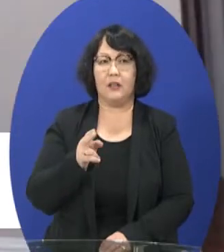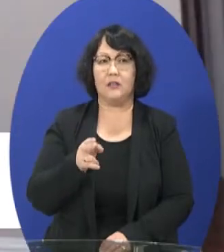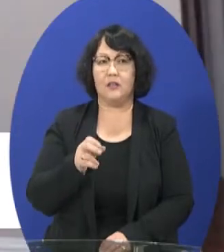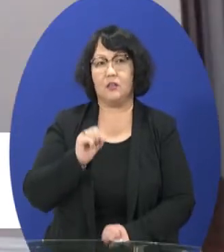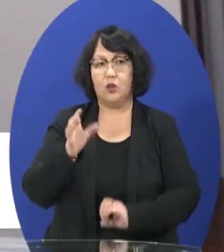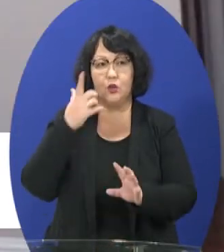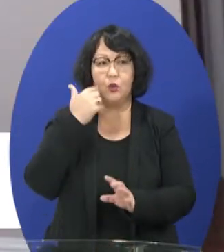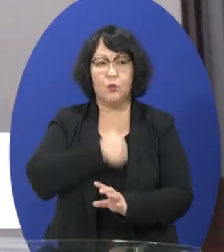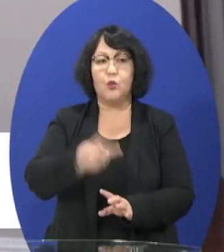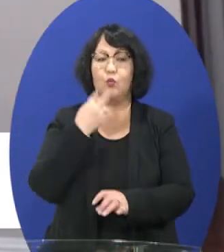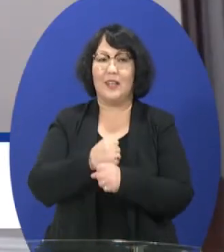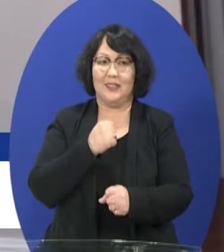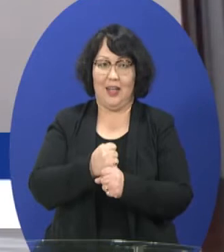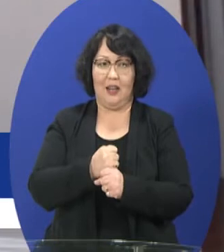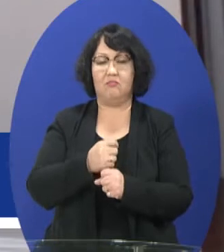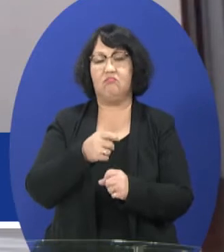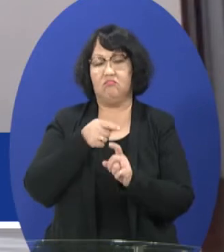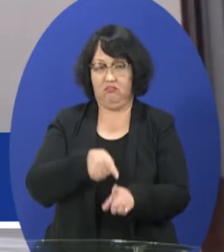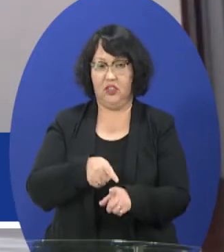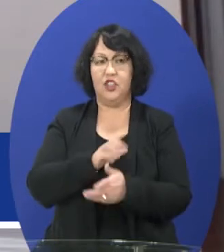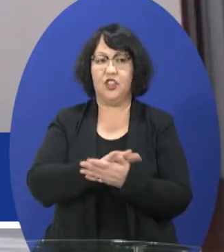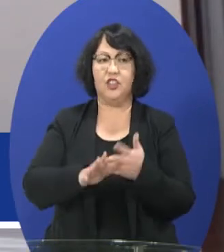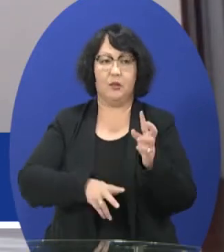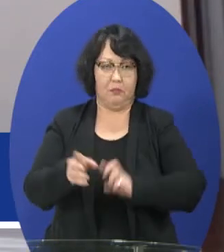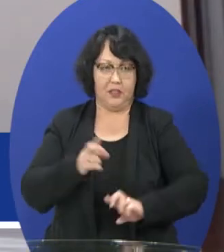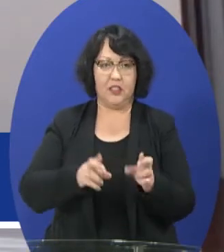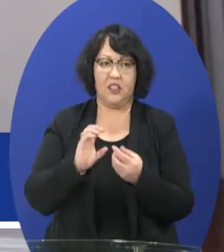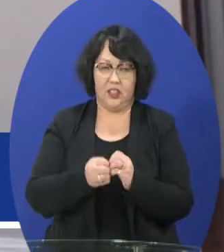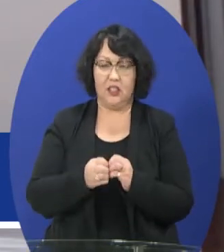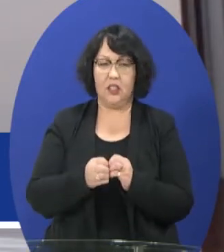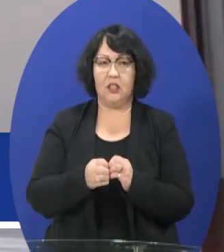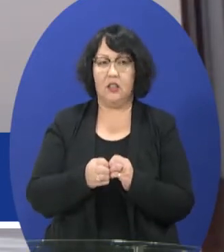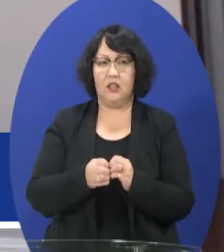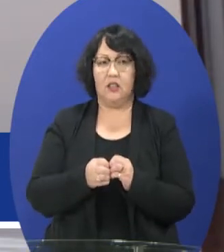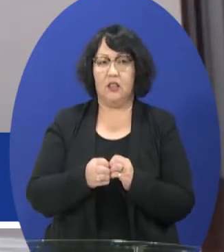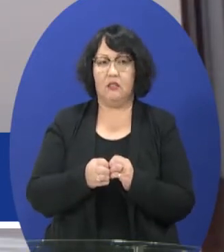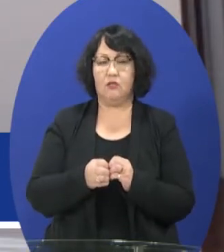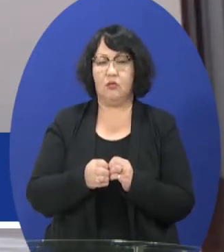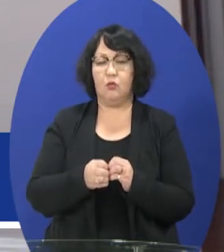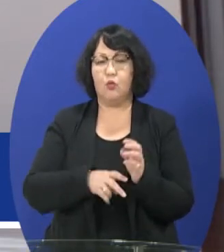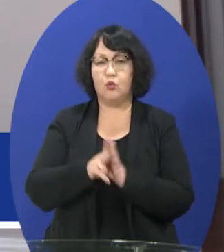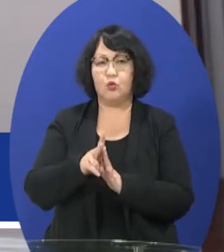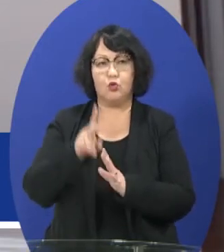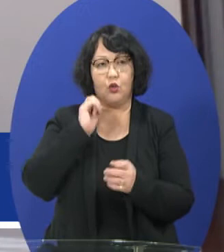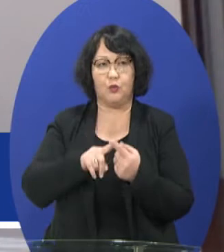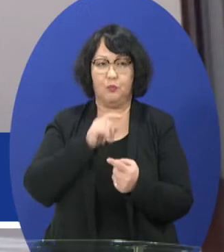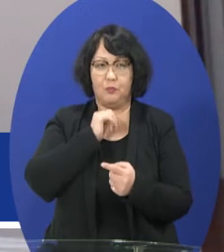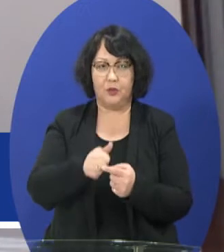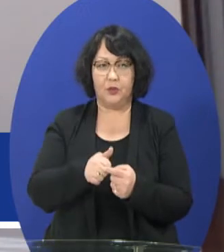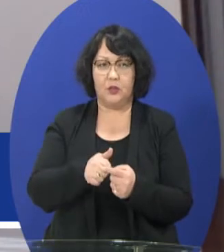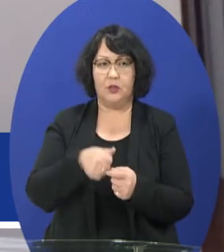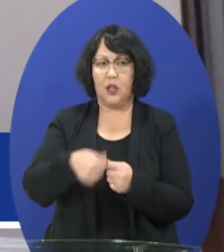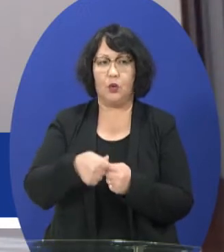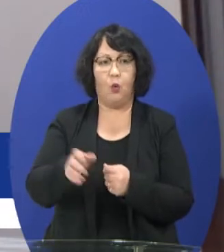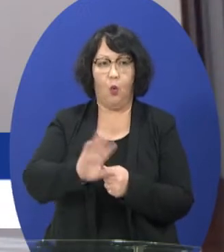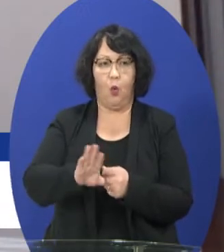ажиллагаанд зөвхөн зориулна. Шинээр бизнес үүсгэх гэж зориулж болохгүй гэсэн заалттай байгаа. Тэгэнгүүтээ